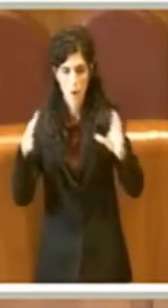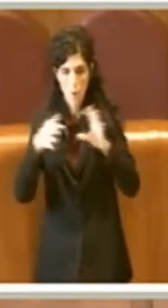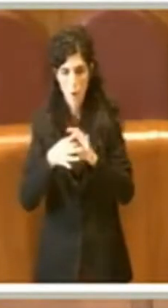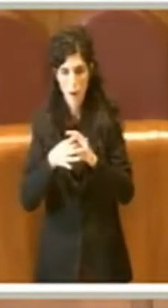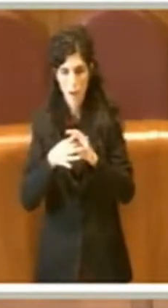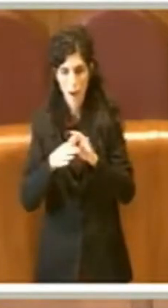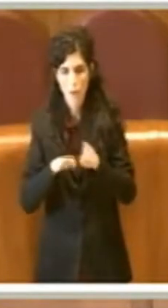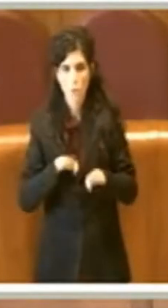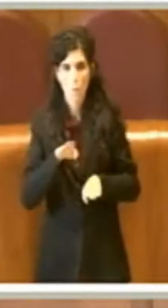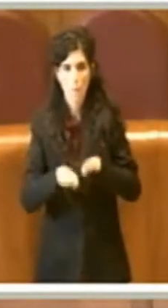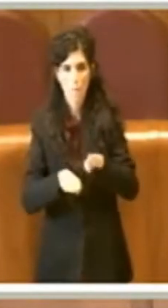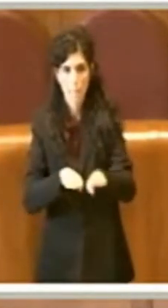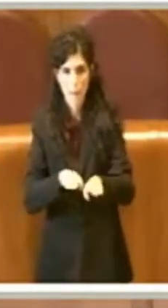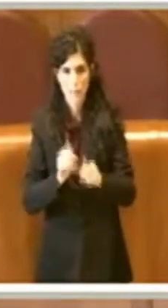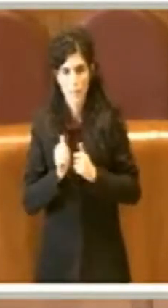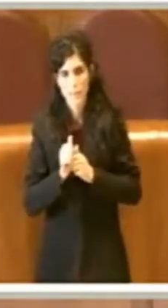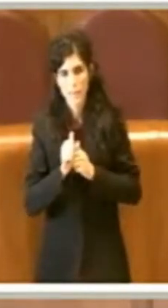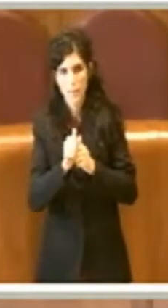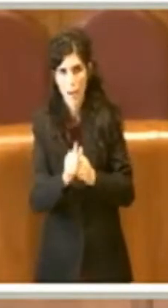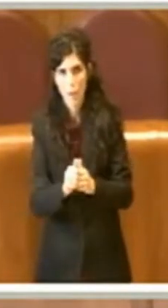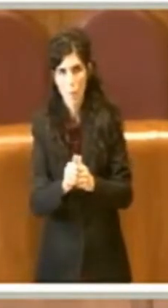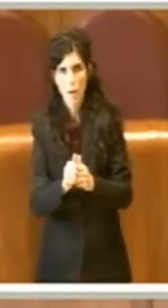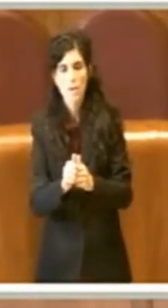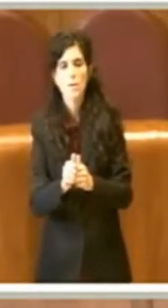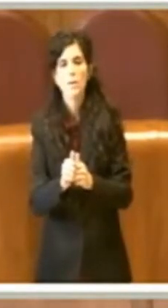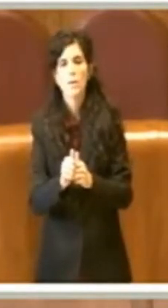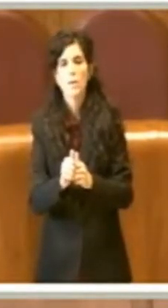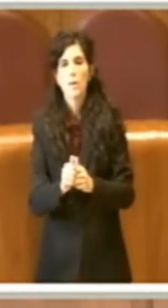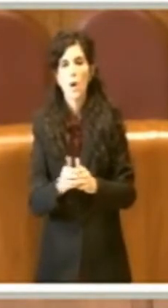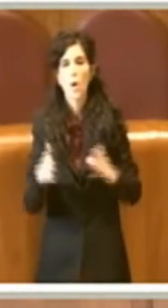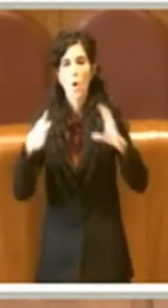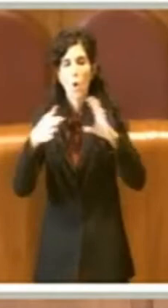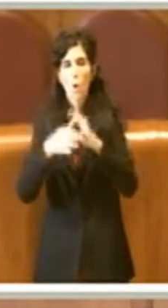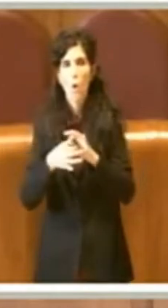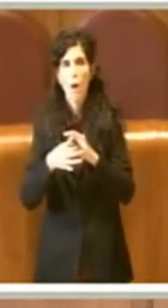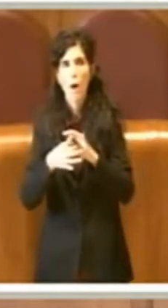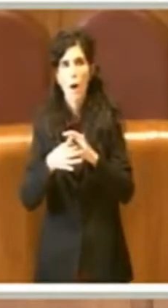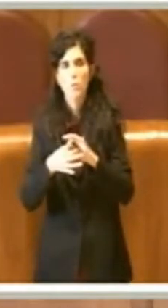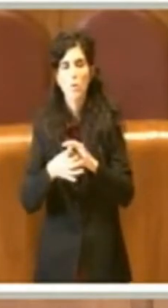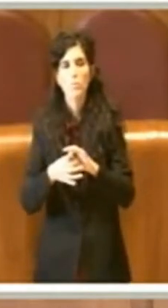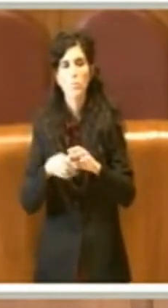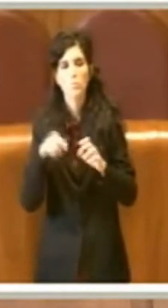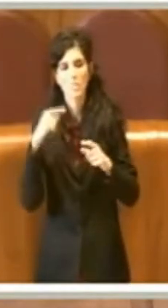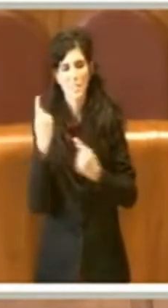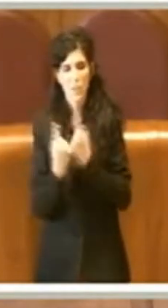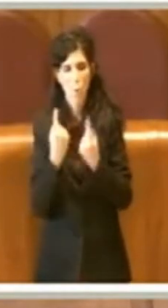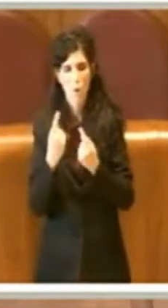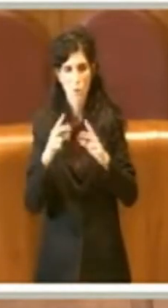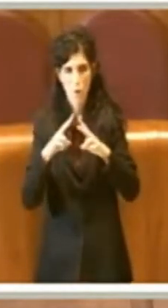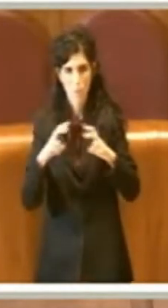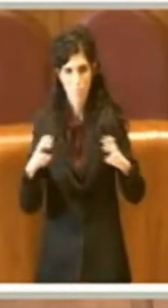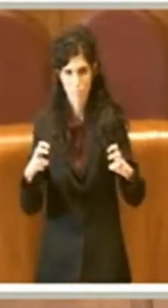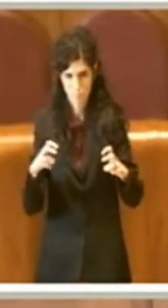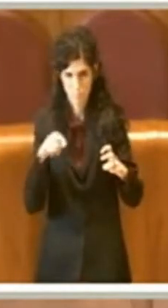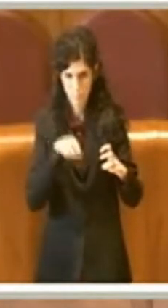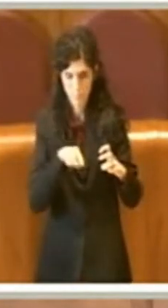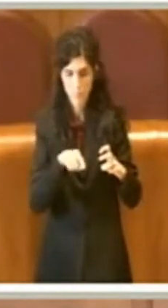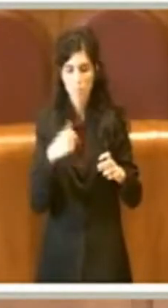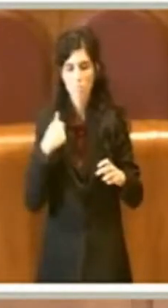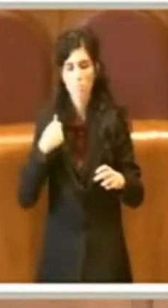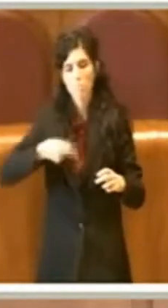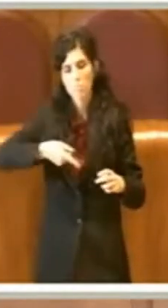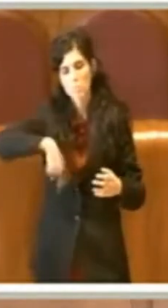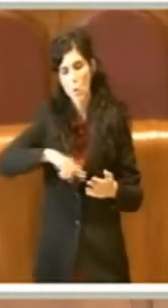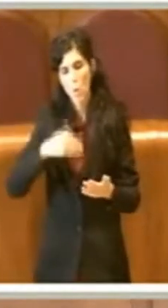da seguire successivamente sulla questione sulla questione in esame ovviamente abbiamo proposto